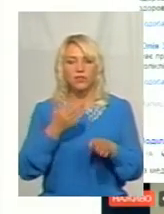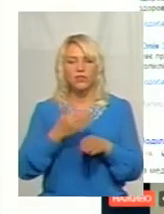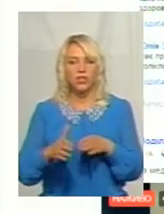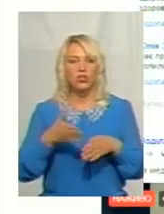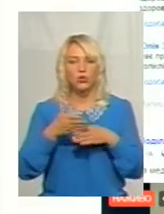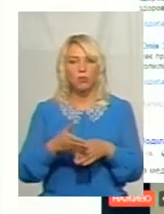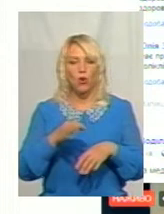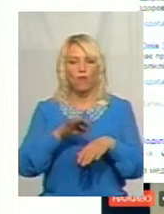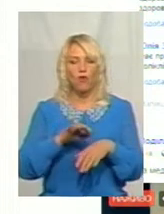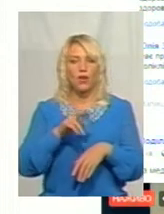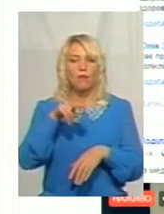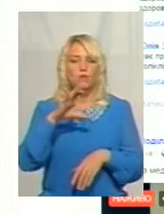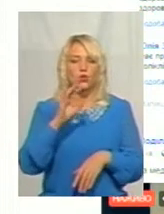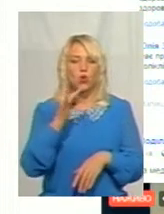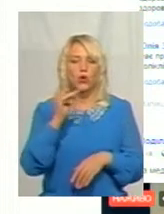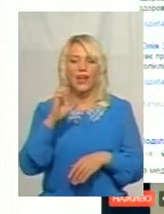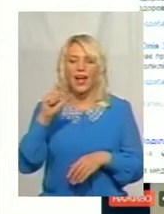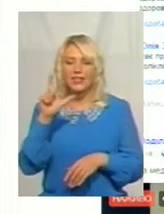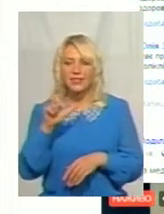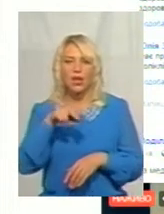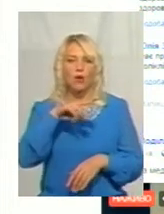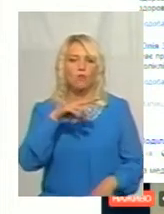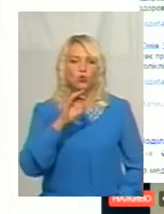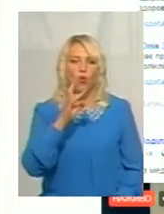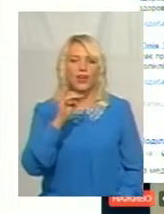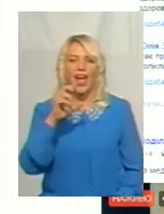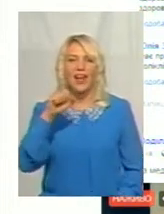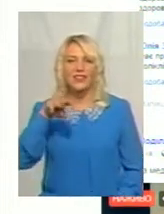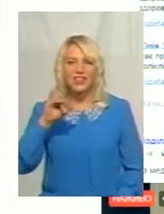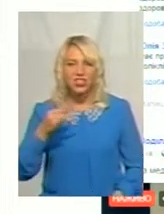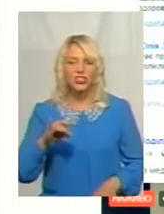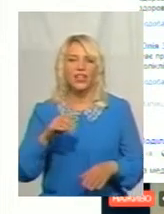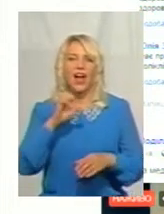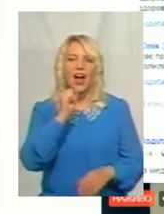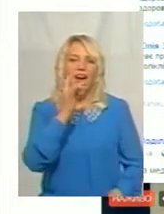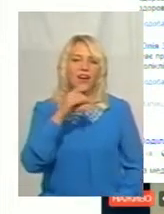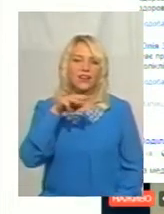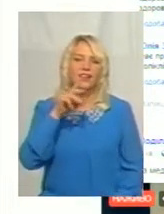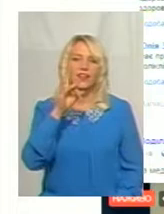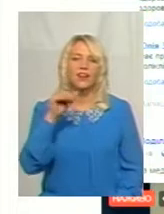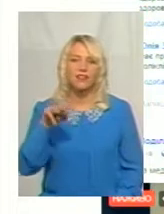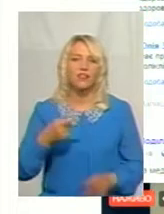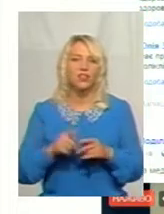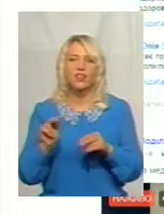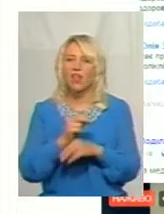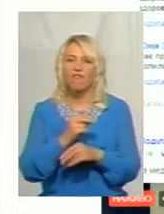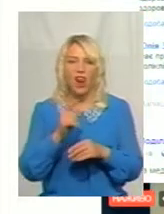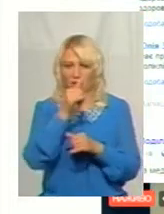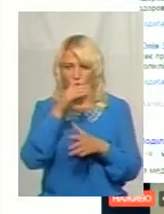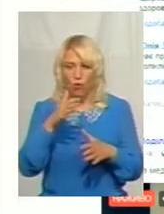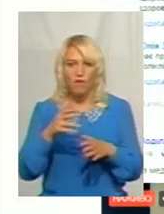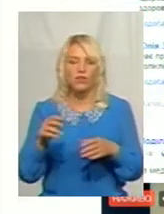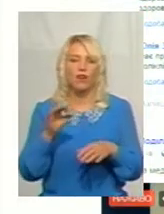допомогу хворим на псоріаз та псоріатричний артрит? Так як хвороба є невиліковною і може призвести